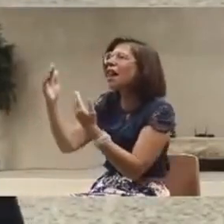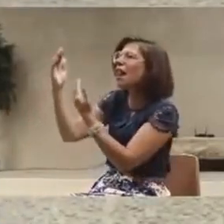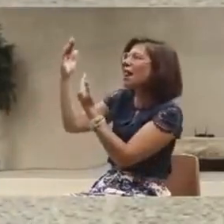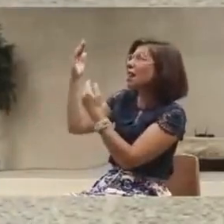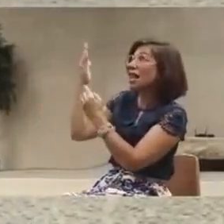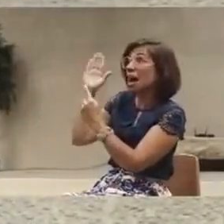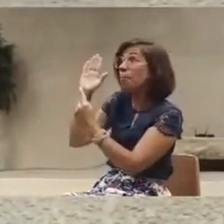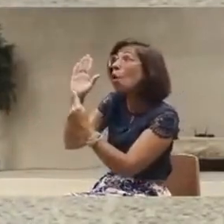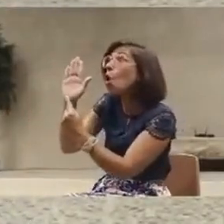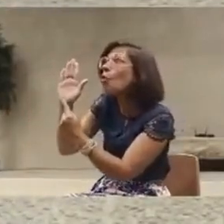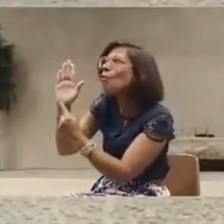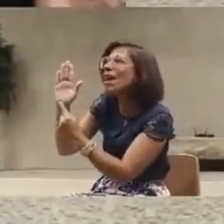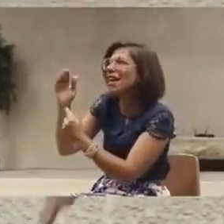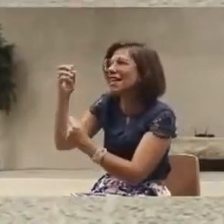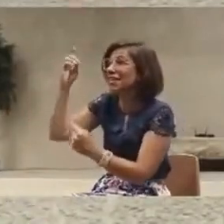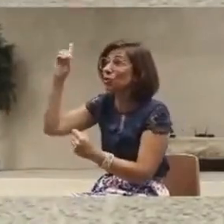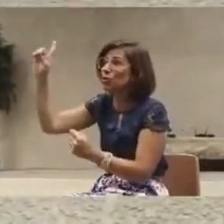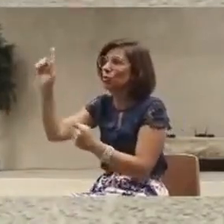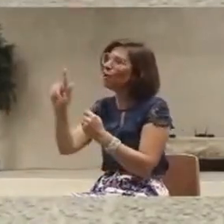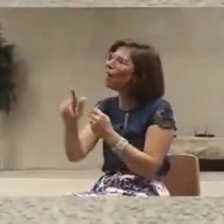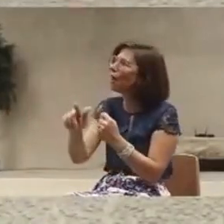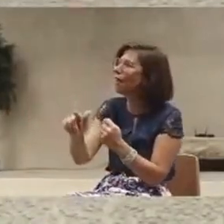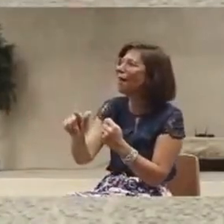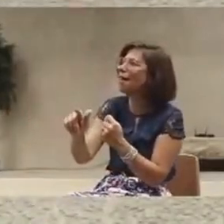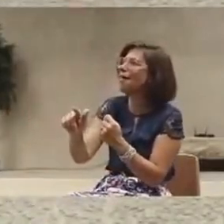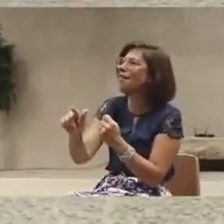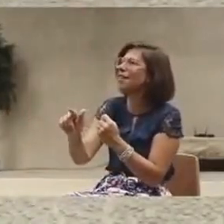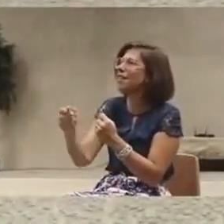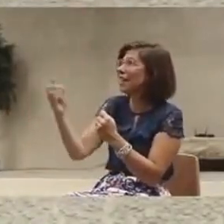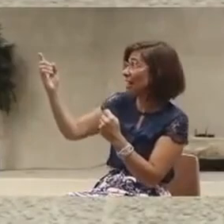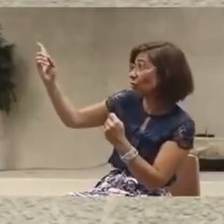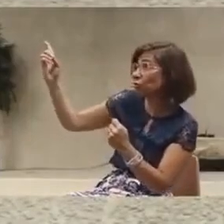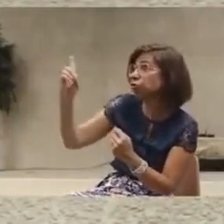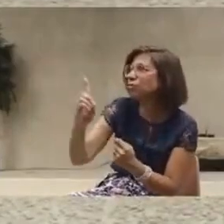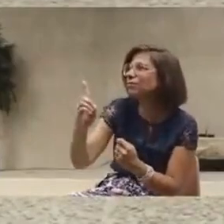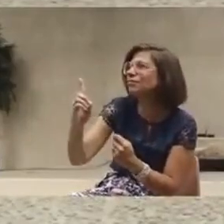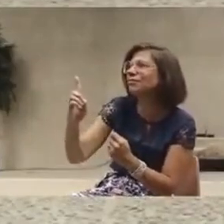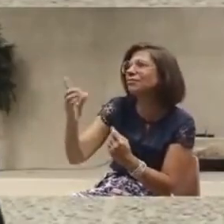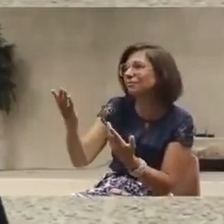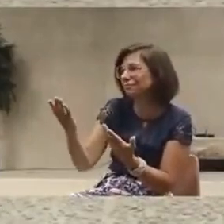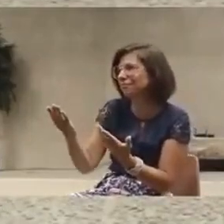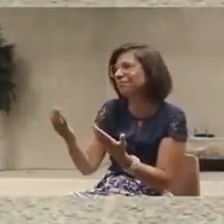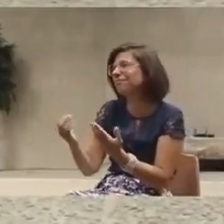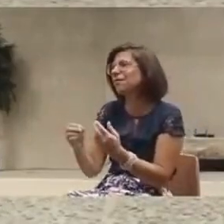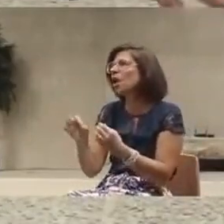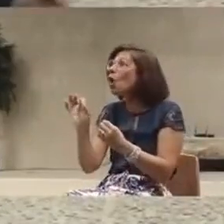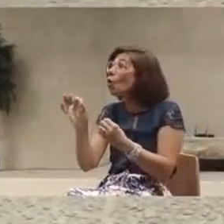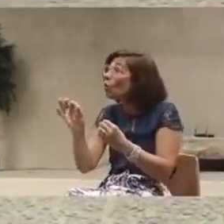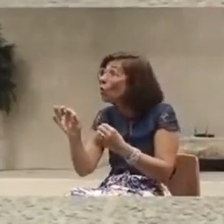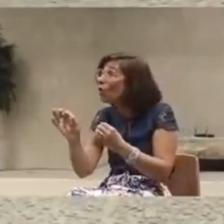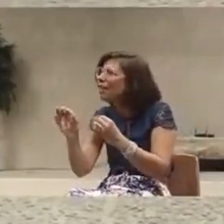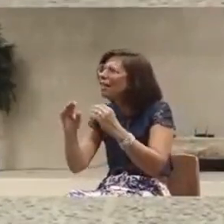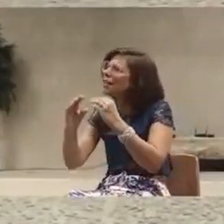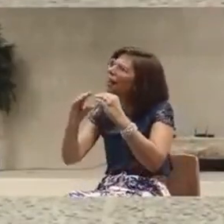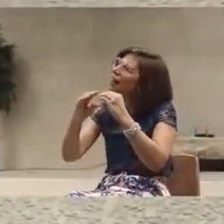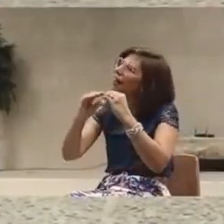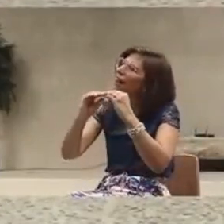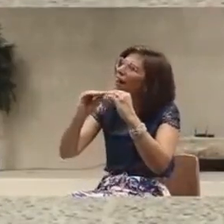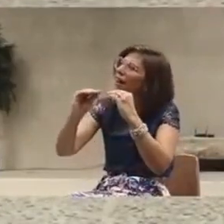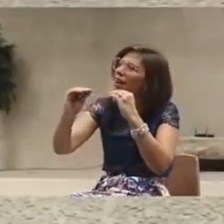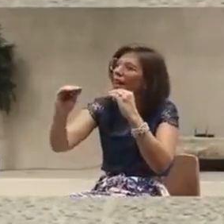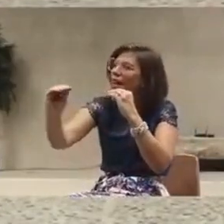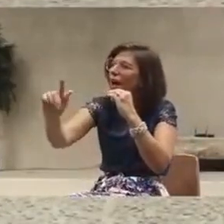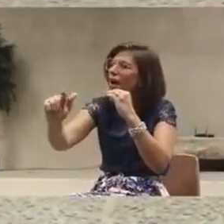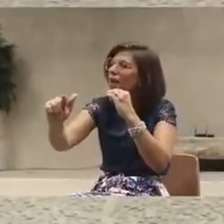Au final, le désert, c'est l'opportunité de Dieu de manifester sa gloire. Si